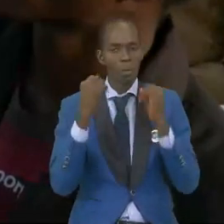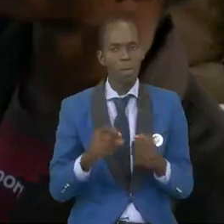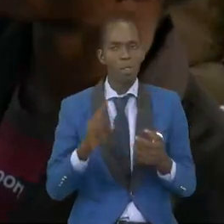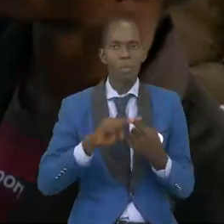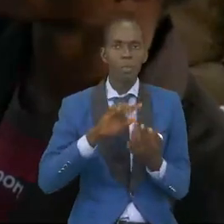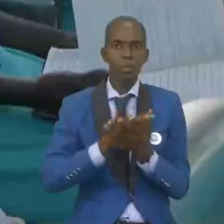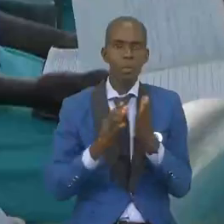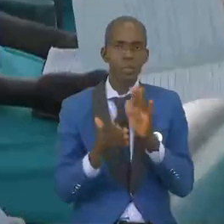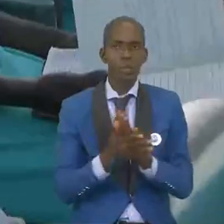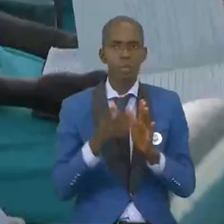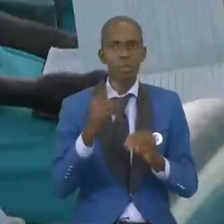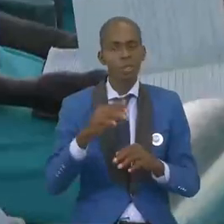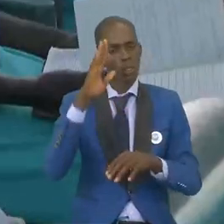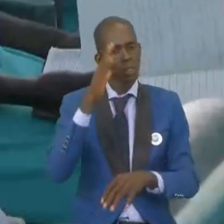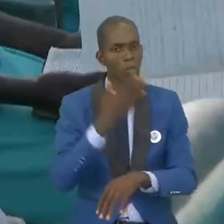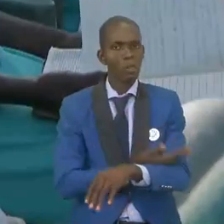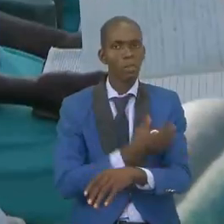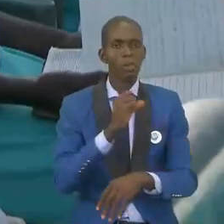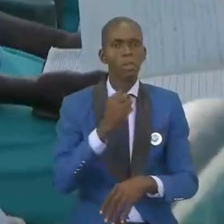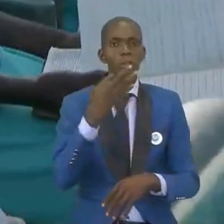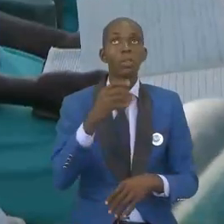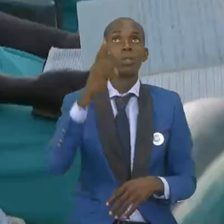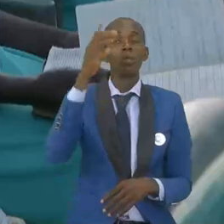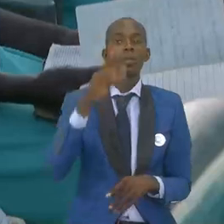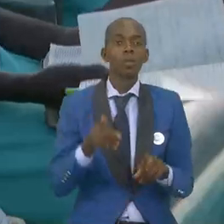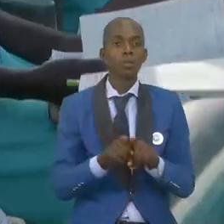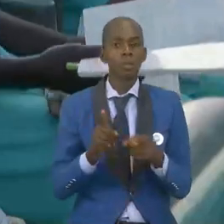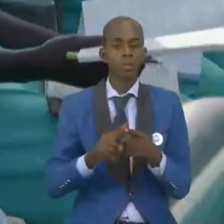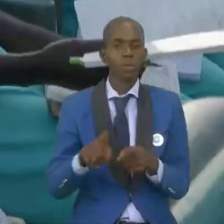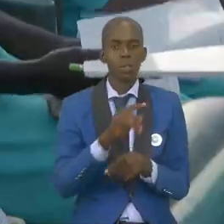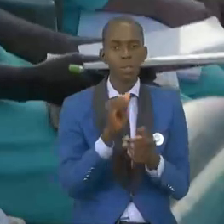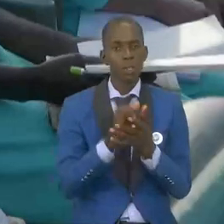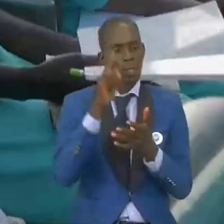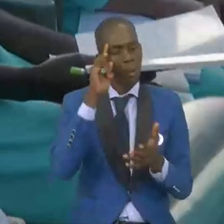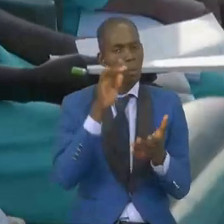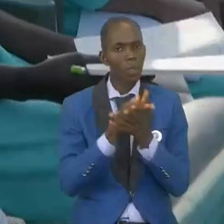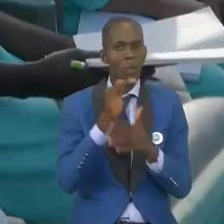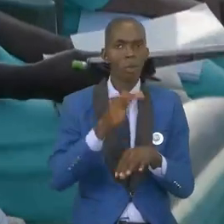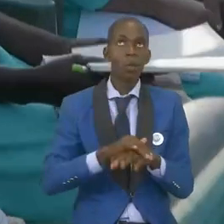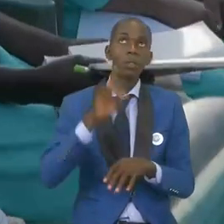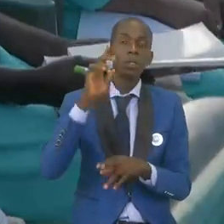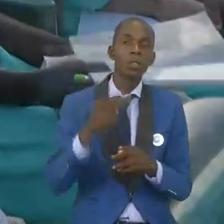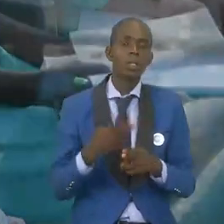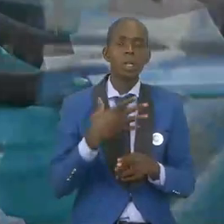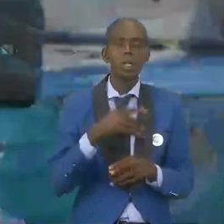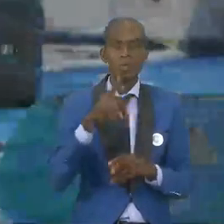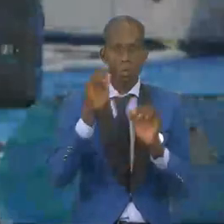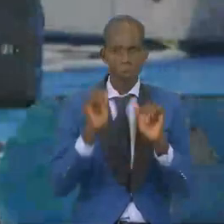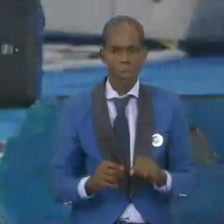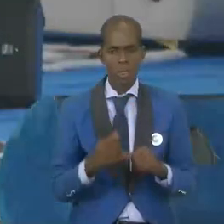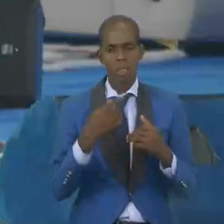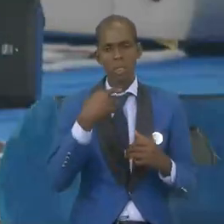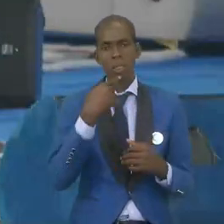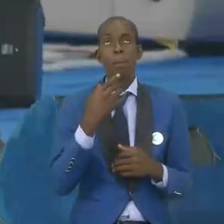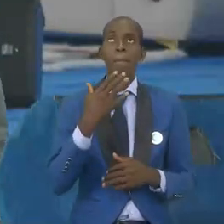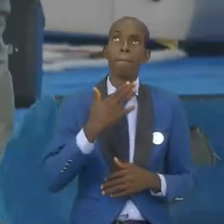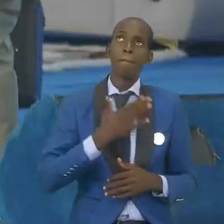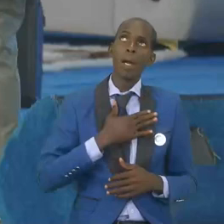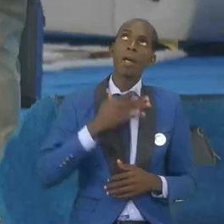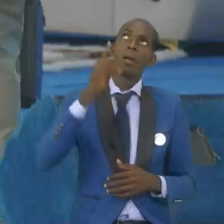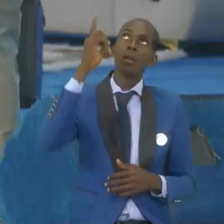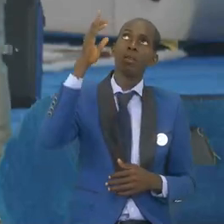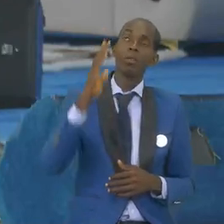à tous ceux qui l'ont reçu, il leur a donné le pouvoir de devenir enfants de Dieu. Tous ceux qui croient en son